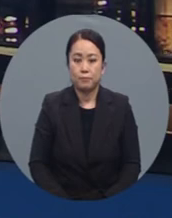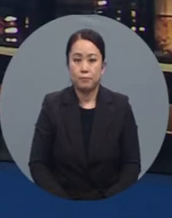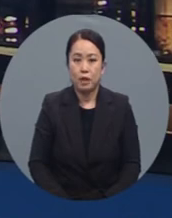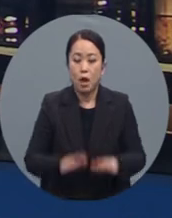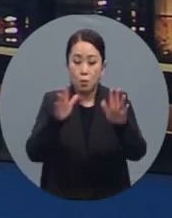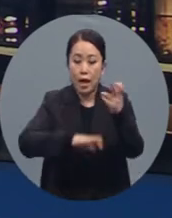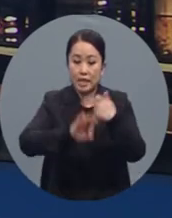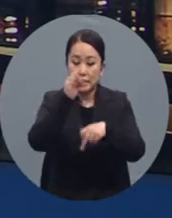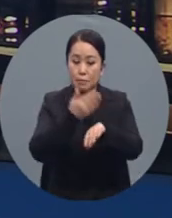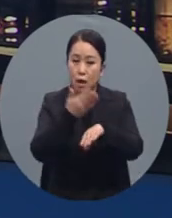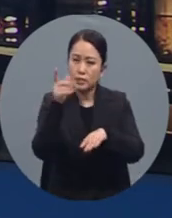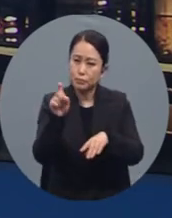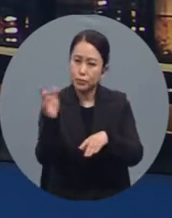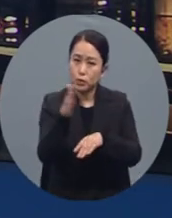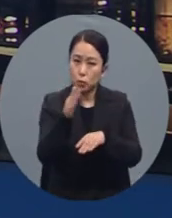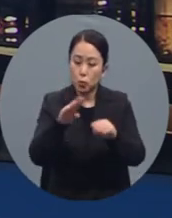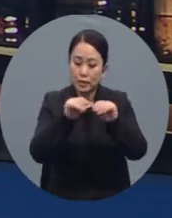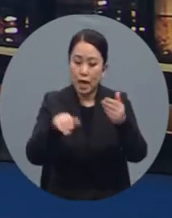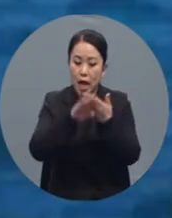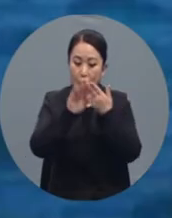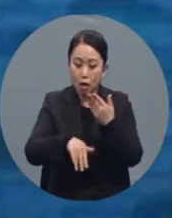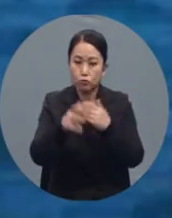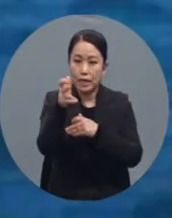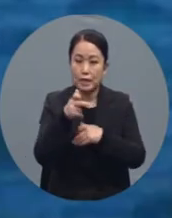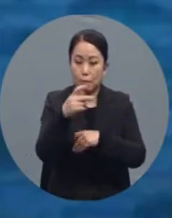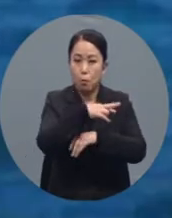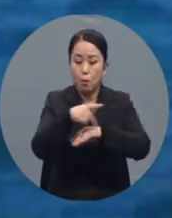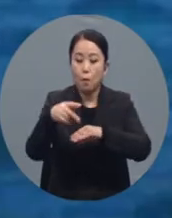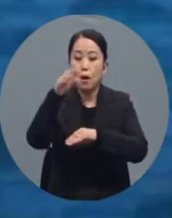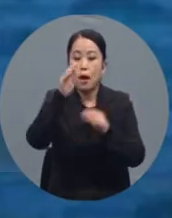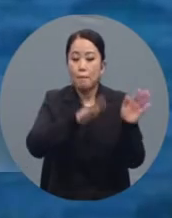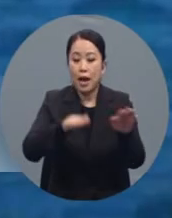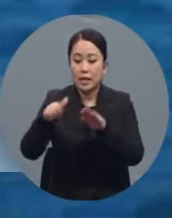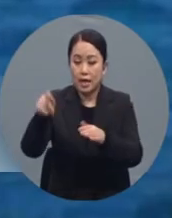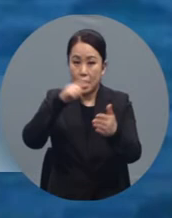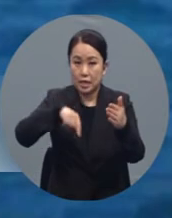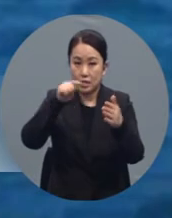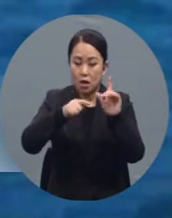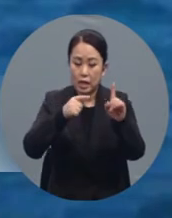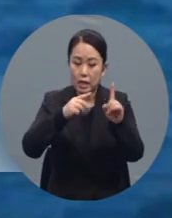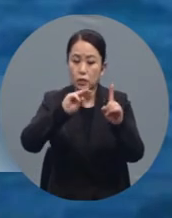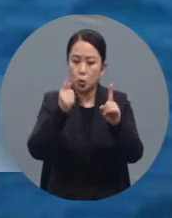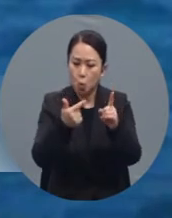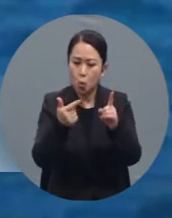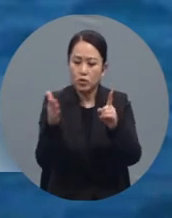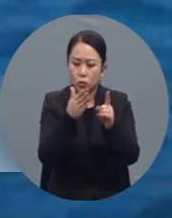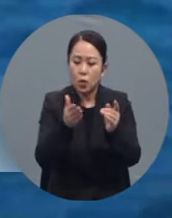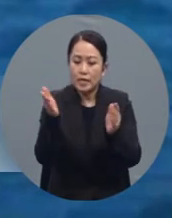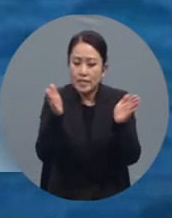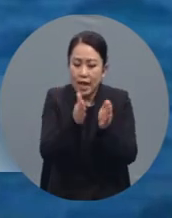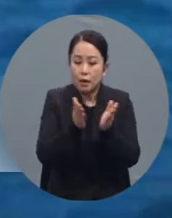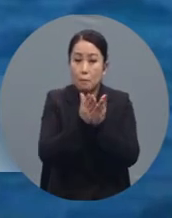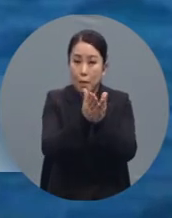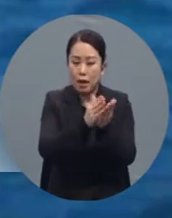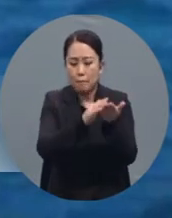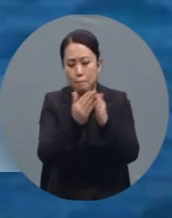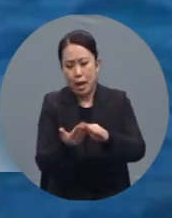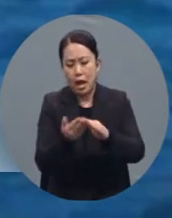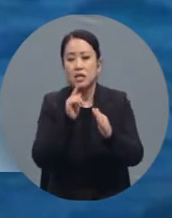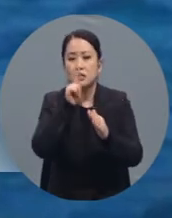오늘 아침 9시 10분쯤 사하구 다대포 앞바다에서 1톤급 소형 어선이 전복됐다는 신고가